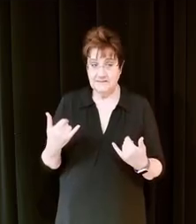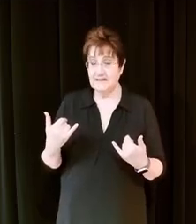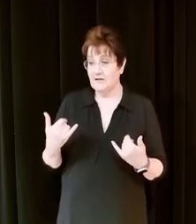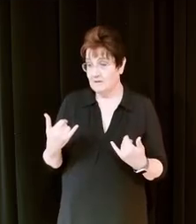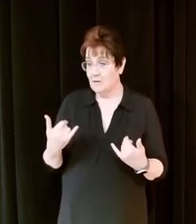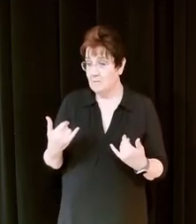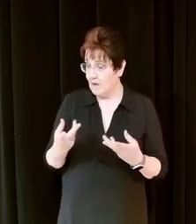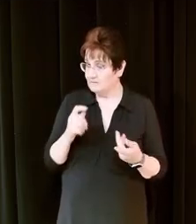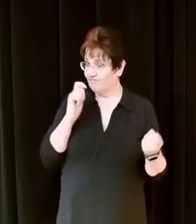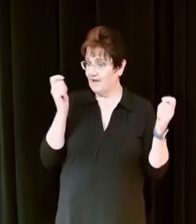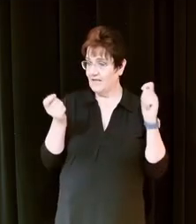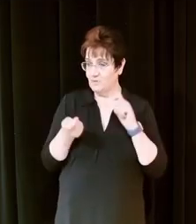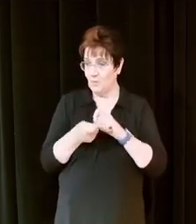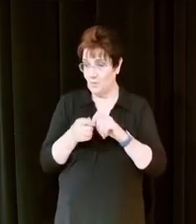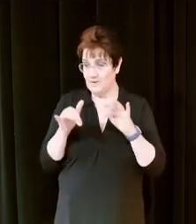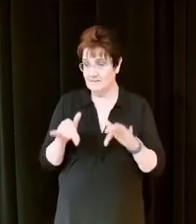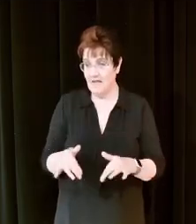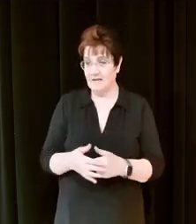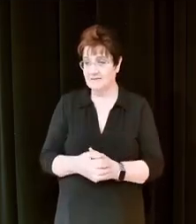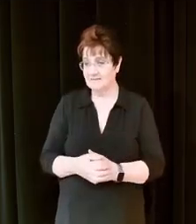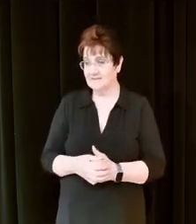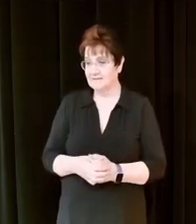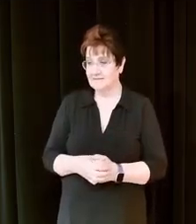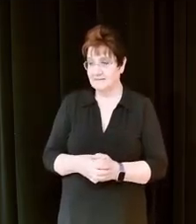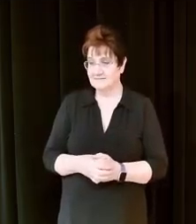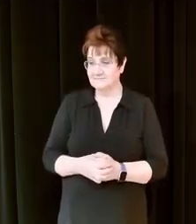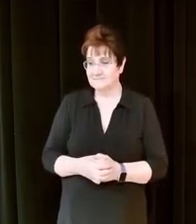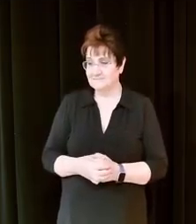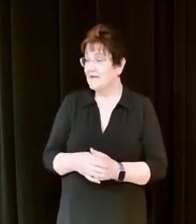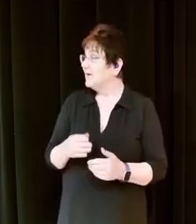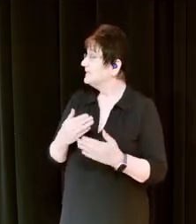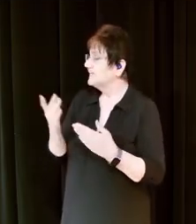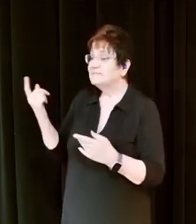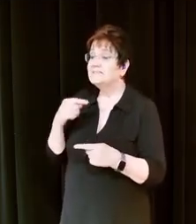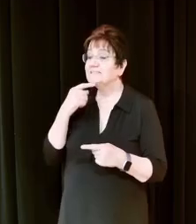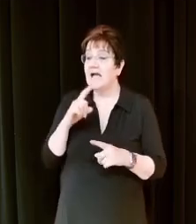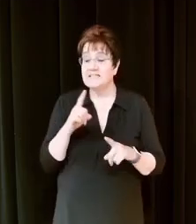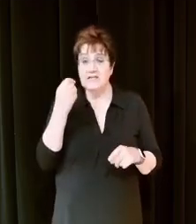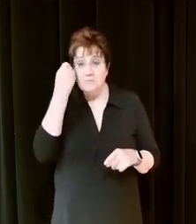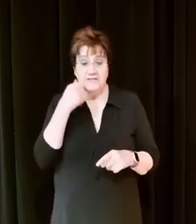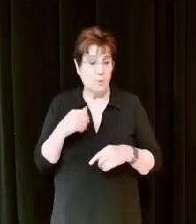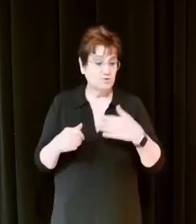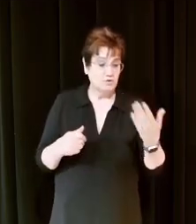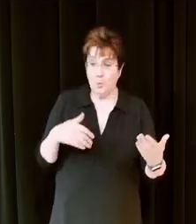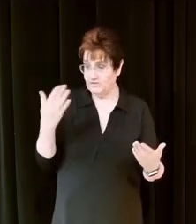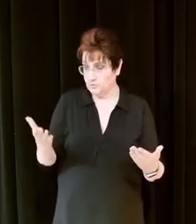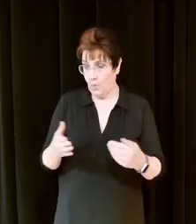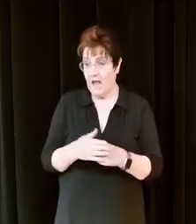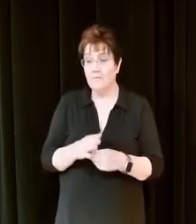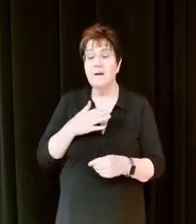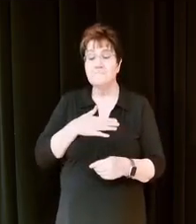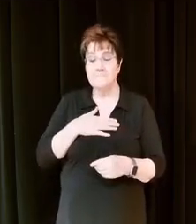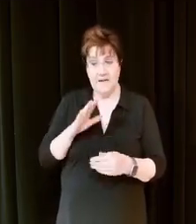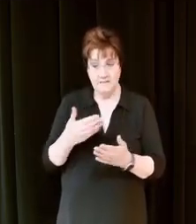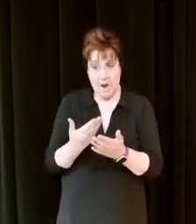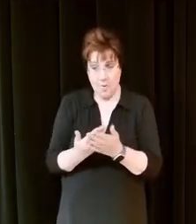so sehen. Also ich habe ihr dann nicht geraten, jetzt machen Sie es mal so oder so, sondern meine Aufgabe ist, das nennt man auch so im